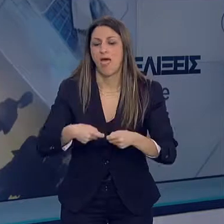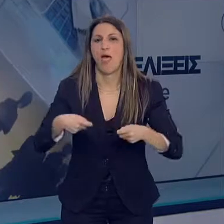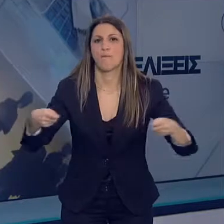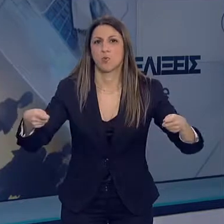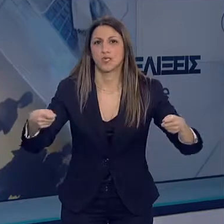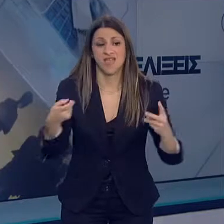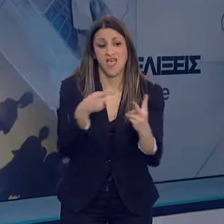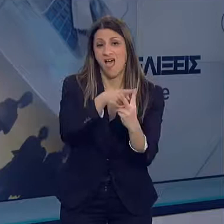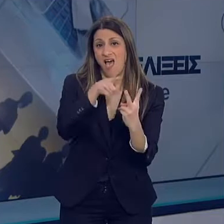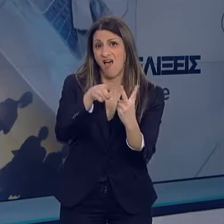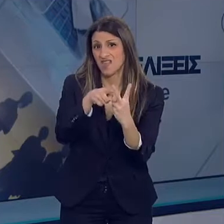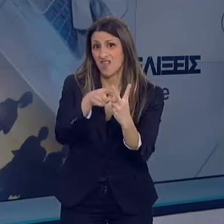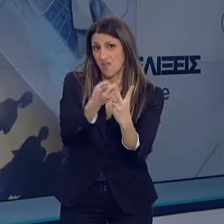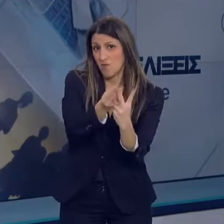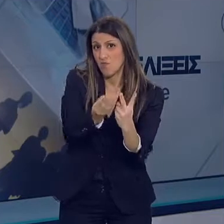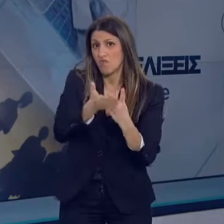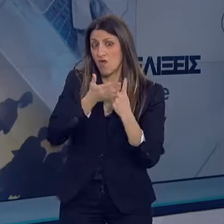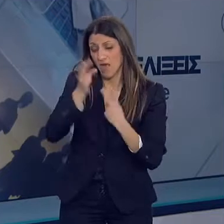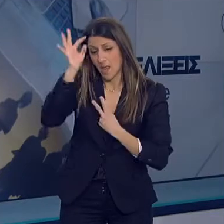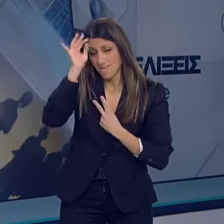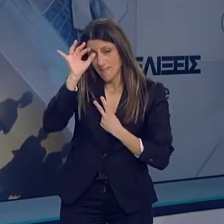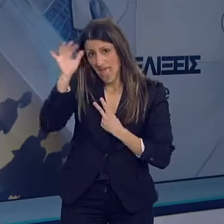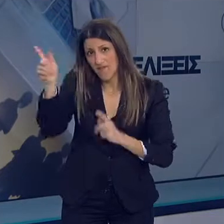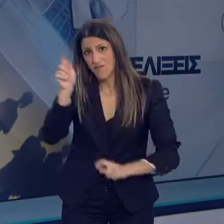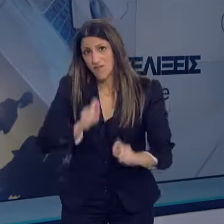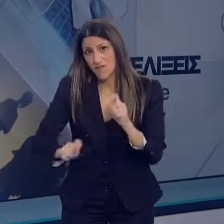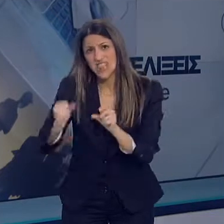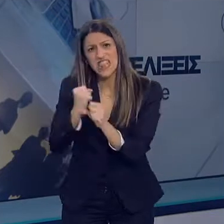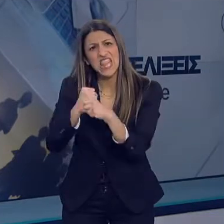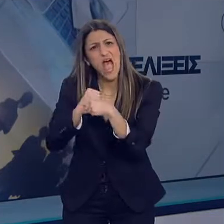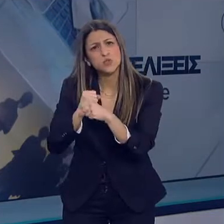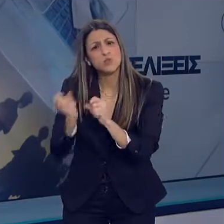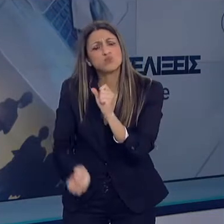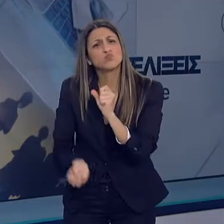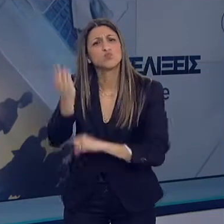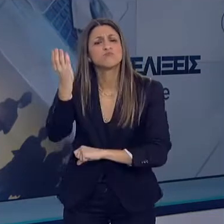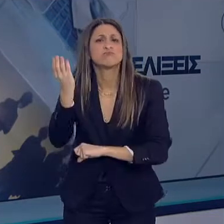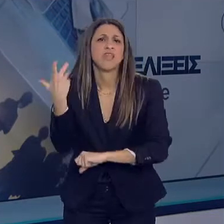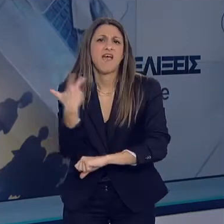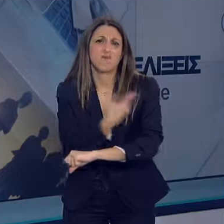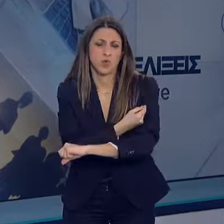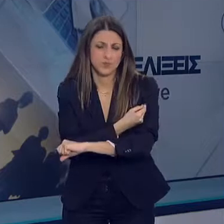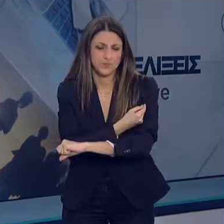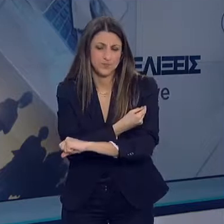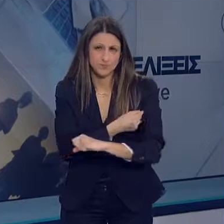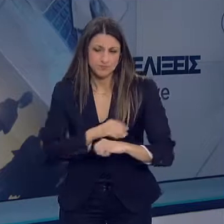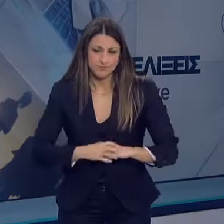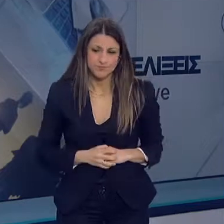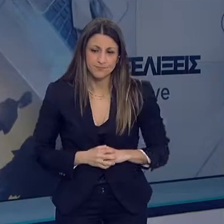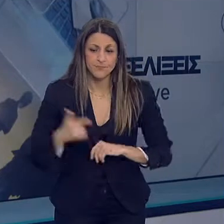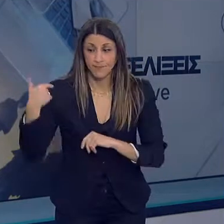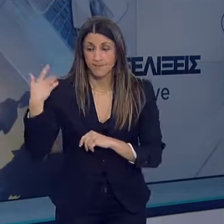βοηθή μας έως να βρεθεί ένα επιτυχημένο εμβόλιο. Με τα τελευταία δεδομένα της ανάλυσης αυτής της